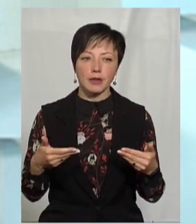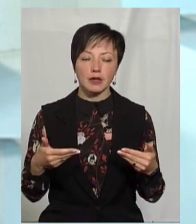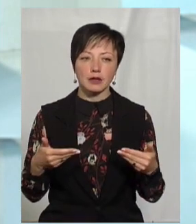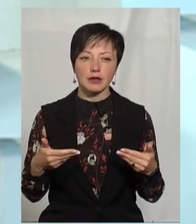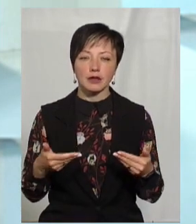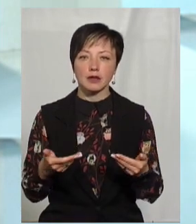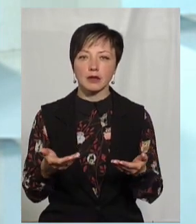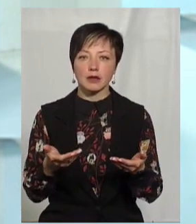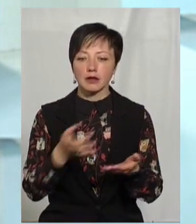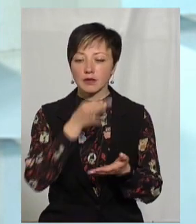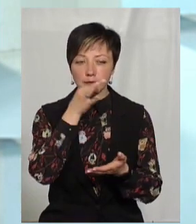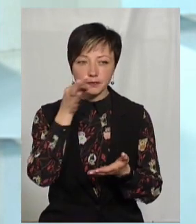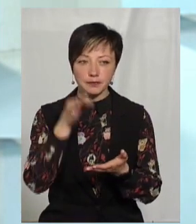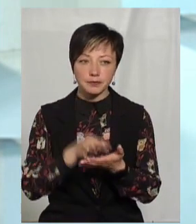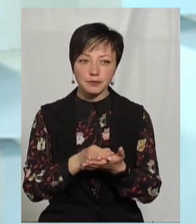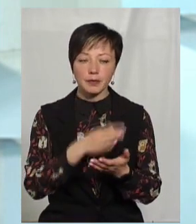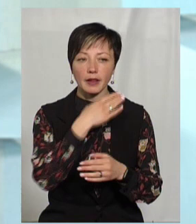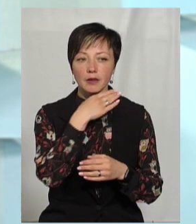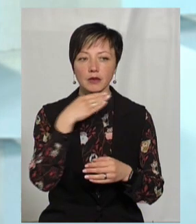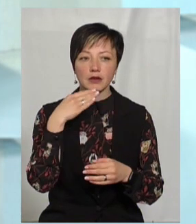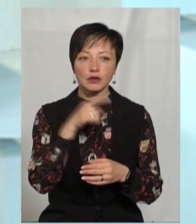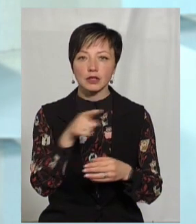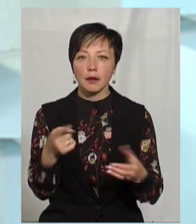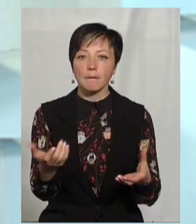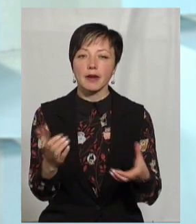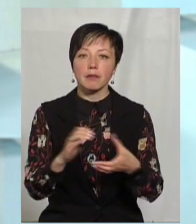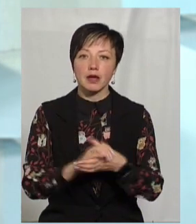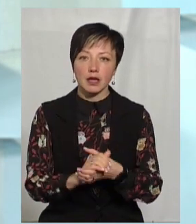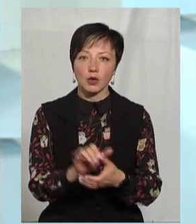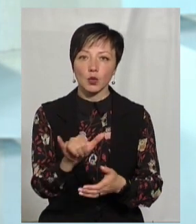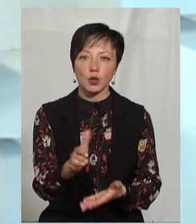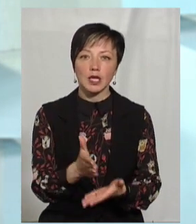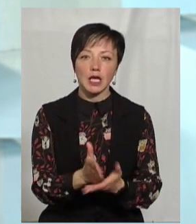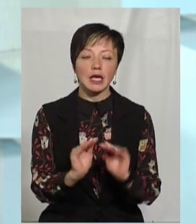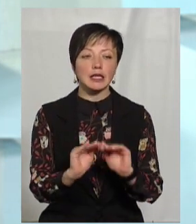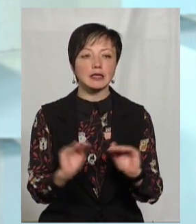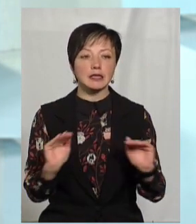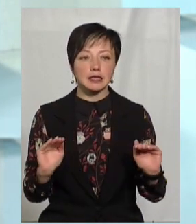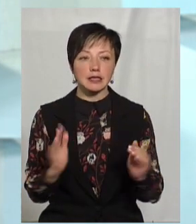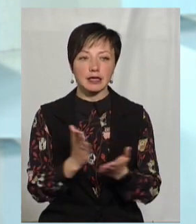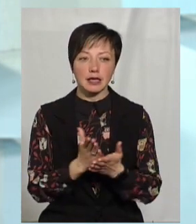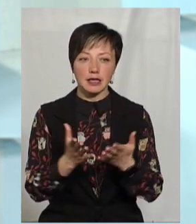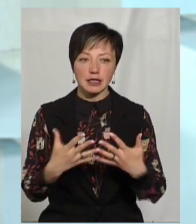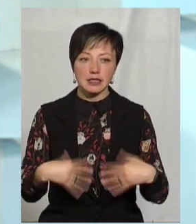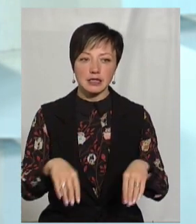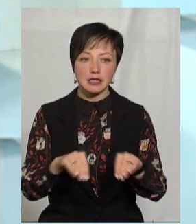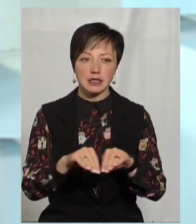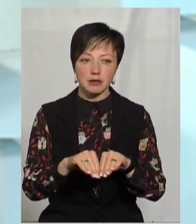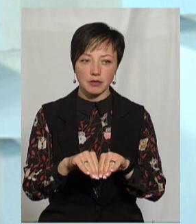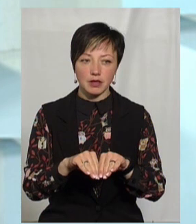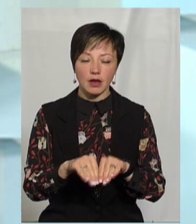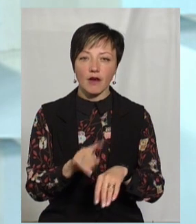беремо відповідальність, щоб багатьох з них примирити. В них є діти, є сім'ї.